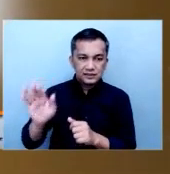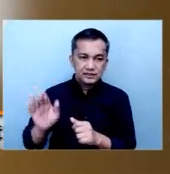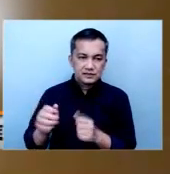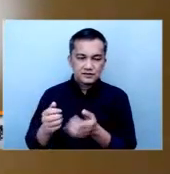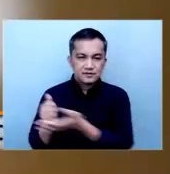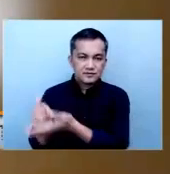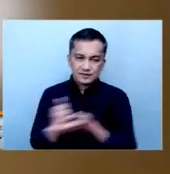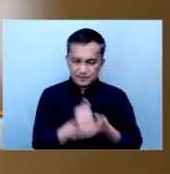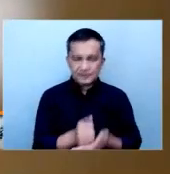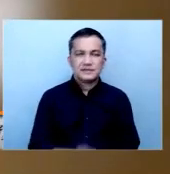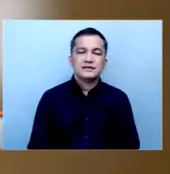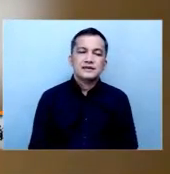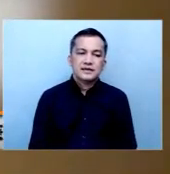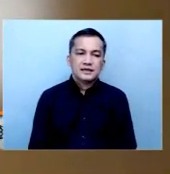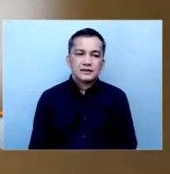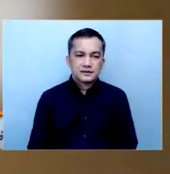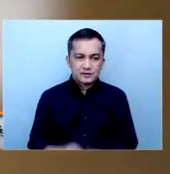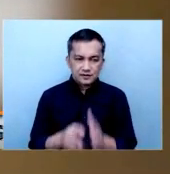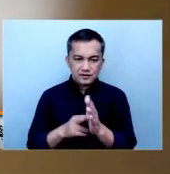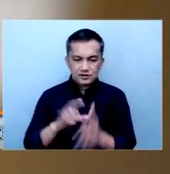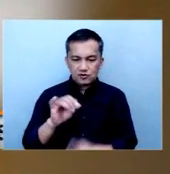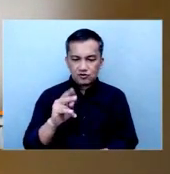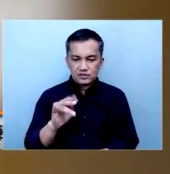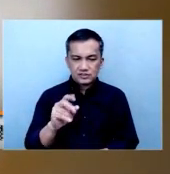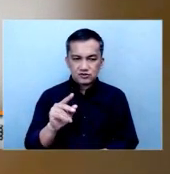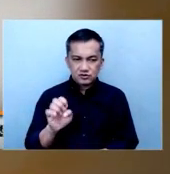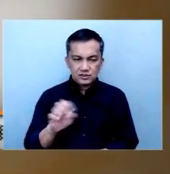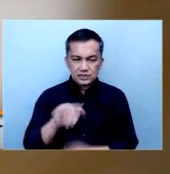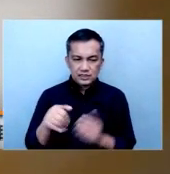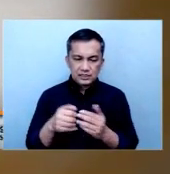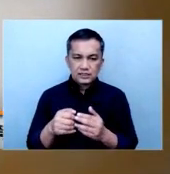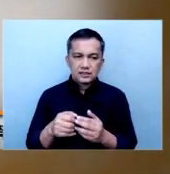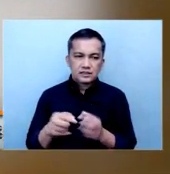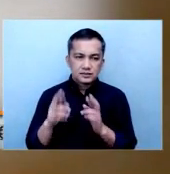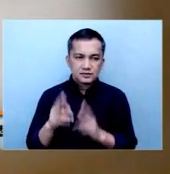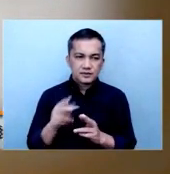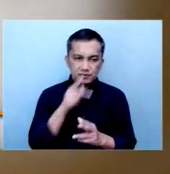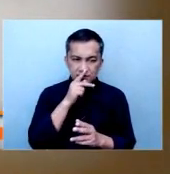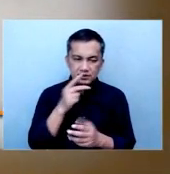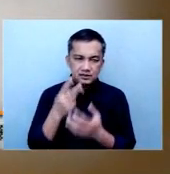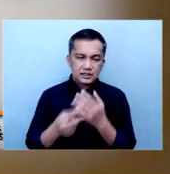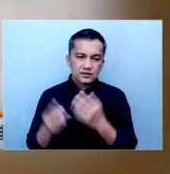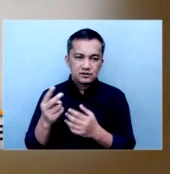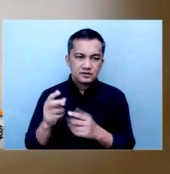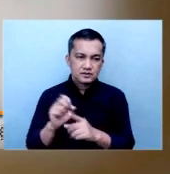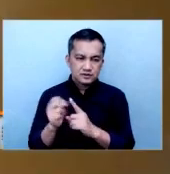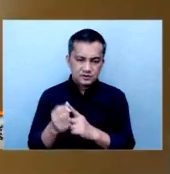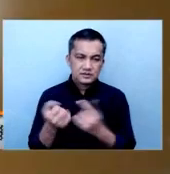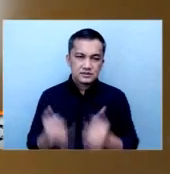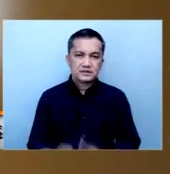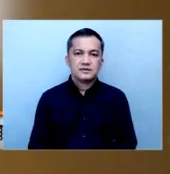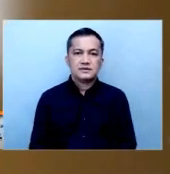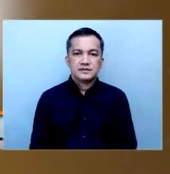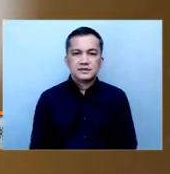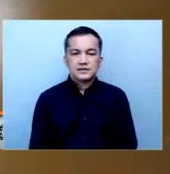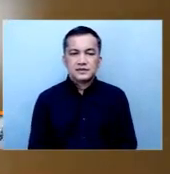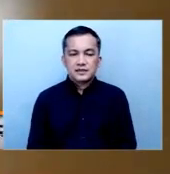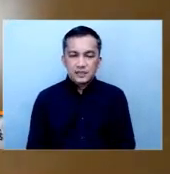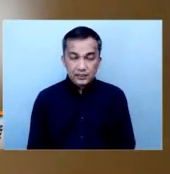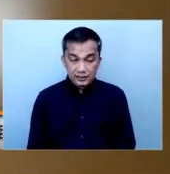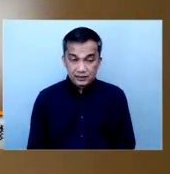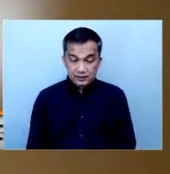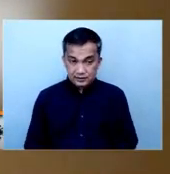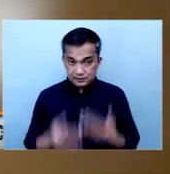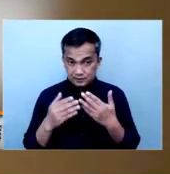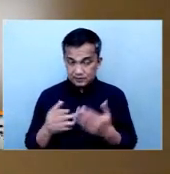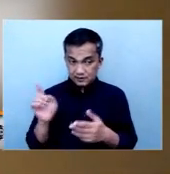dito. Hiling ng Cornerstone sa lahat na igalang ang privacy ng dalawa sa kanilang sitwasyon ngayon. Nagpapasalamat naman ang ahensya sa buhos